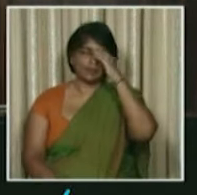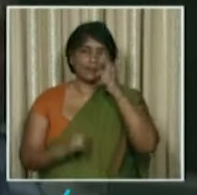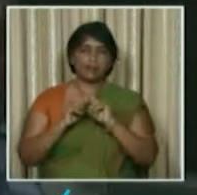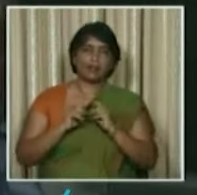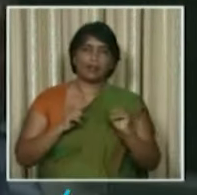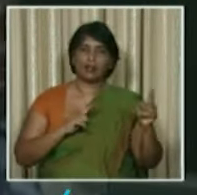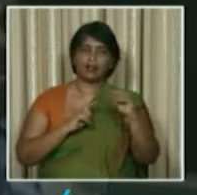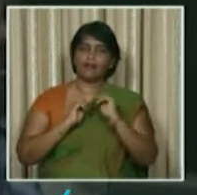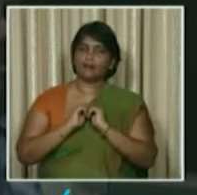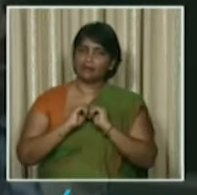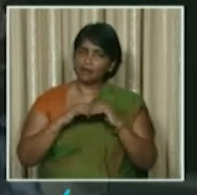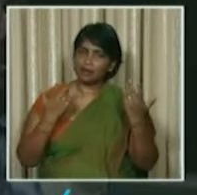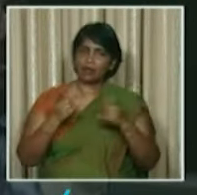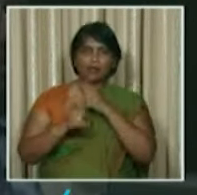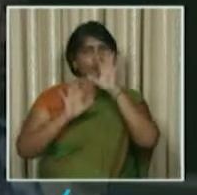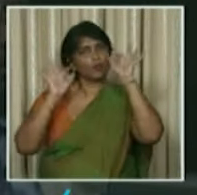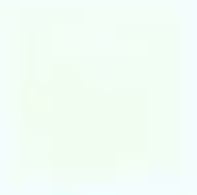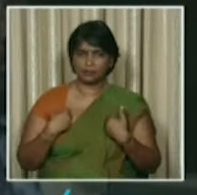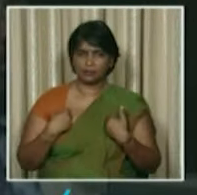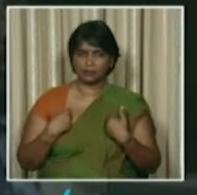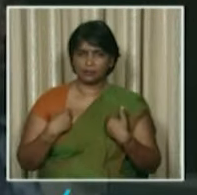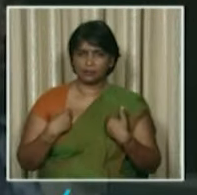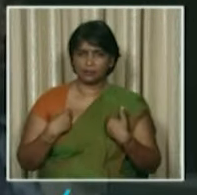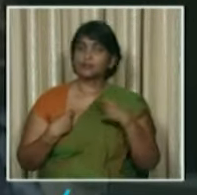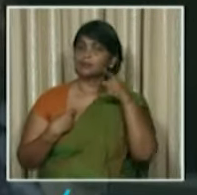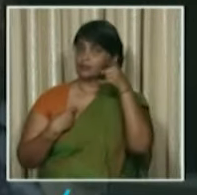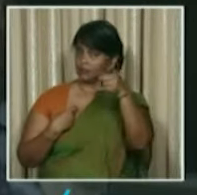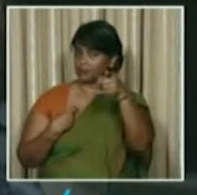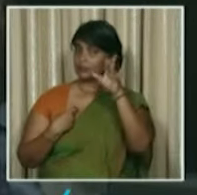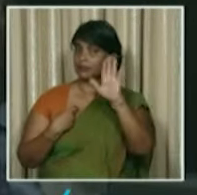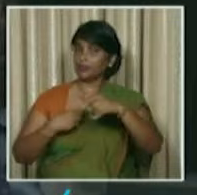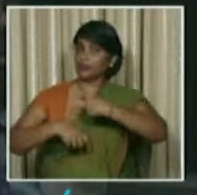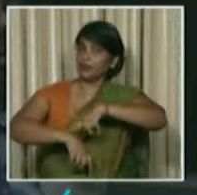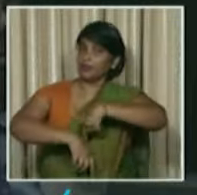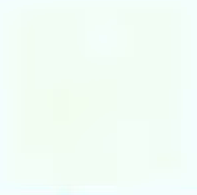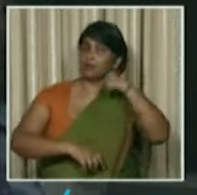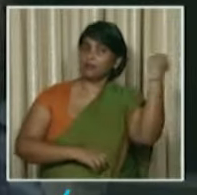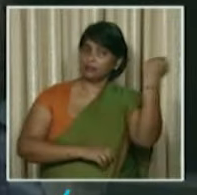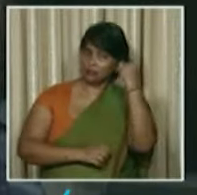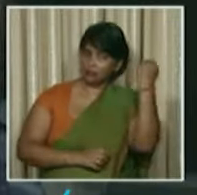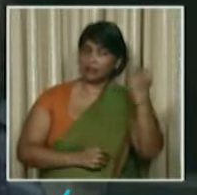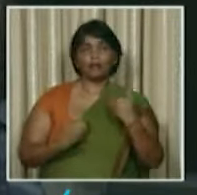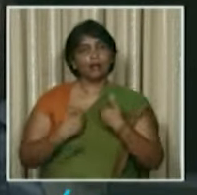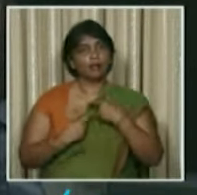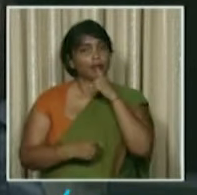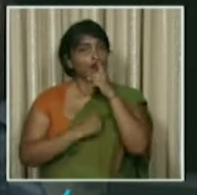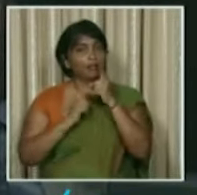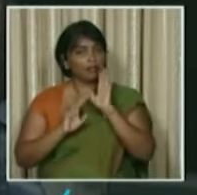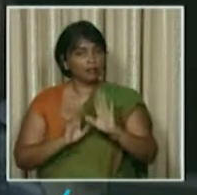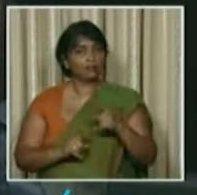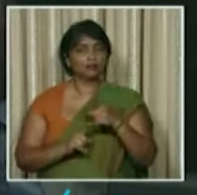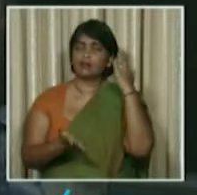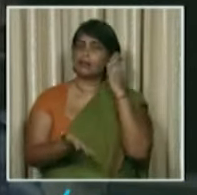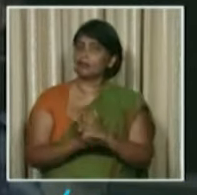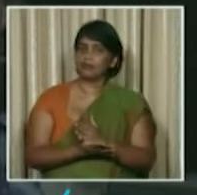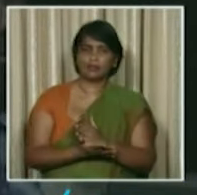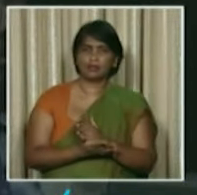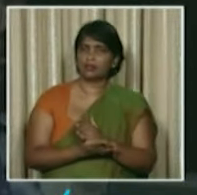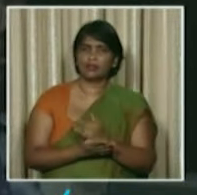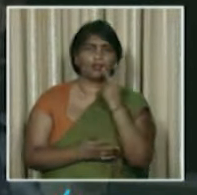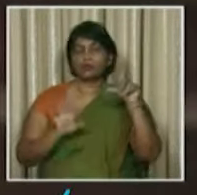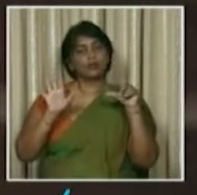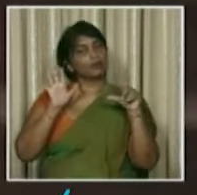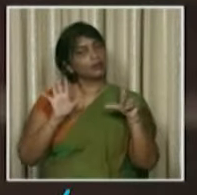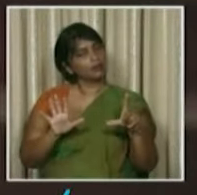අරන් අවශ්‍ය නැත්නම් අපි කතා කරන්න ඕනේ නැහැ මෙතන. ඒගොල්ලන්ට පැය ගණන් කතා කරන්නයි අපි කතා කරන්න ගියාම නවත්තන්නයි ඒ දෙක